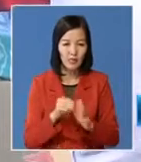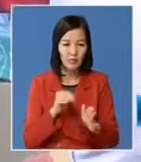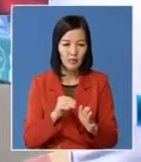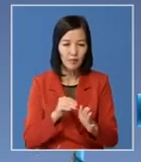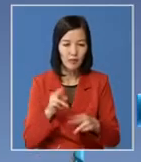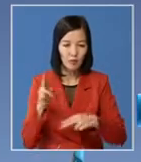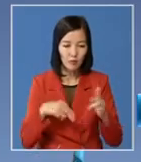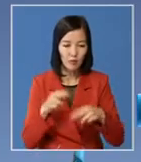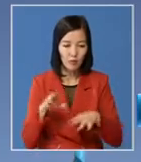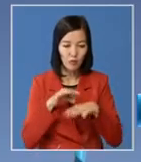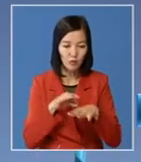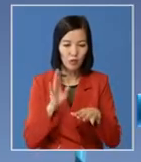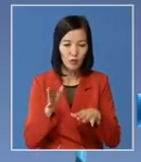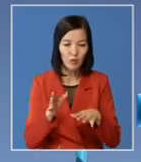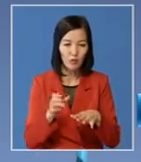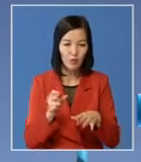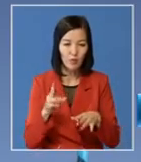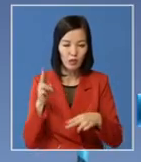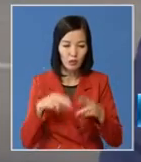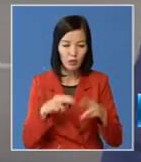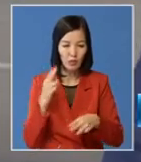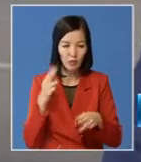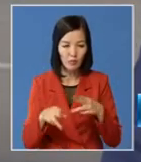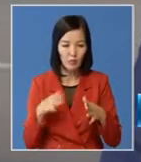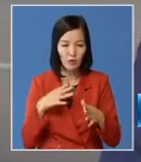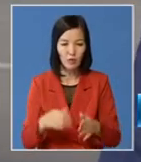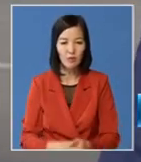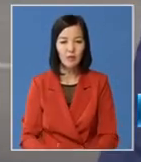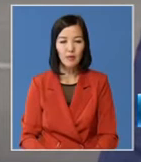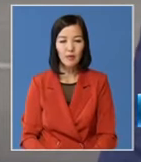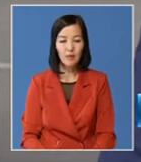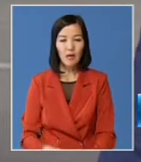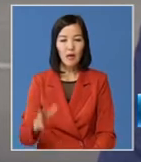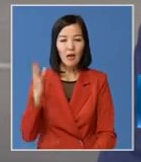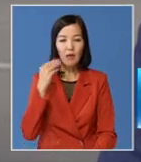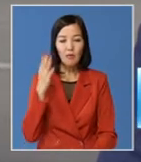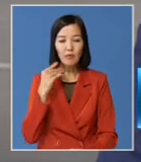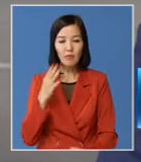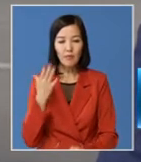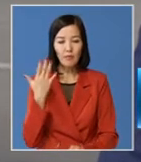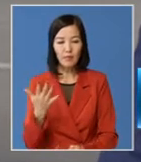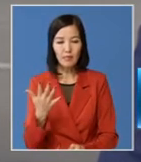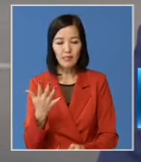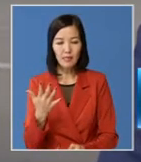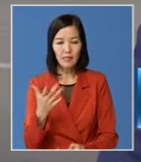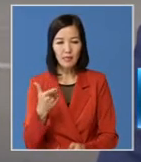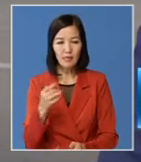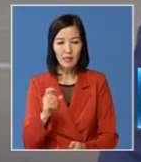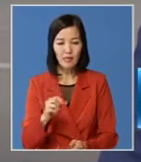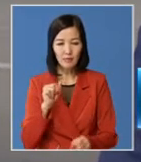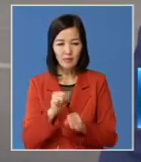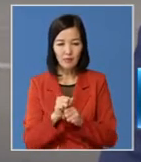қарастырмақ. Қазірдің өзінде бірнешеуін салып үлгерген. Қазтрансгаз Алматыда 5 газ